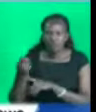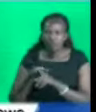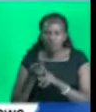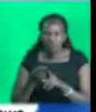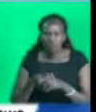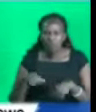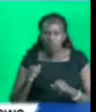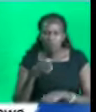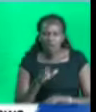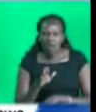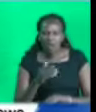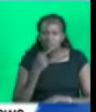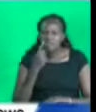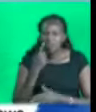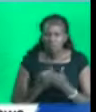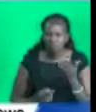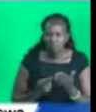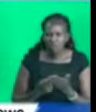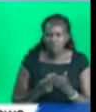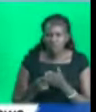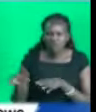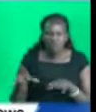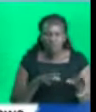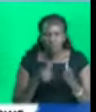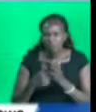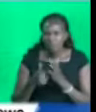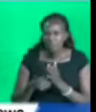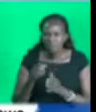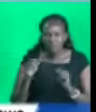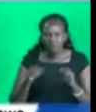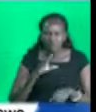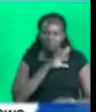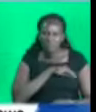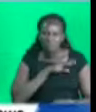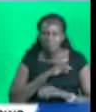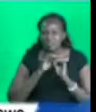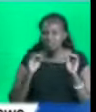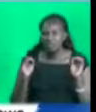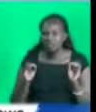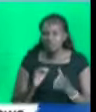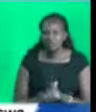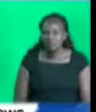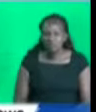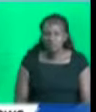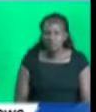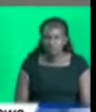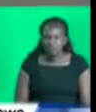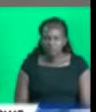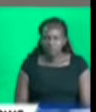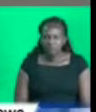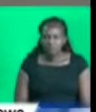wake kwa kile wanachodai ni kuwakandamiza kiasi kwamba hawawezi vumilia tena. Hebu tupate taarifa hiyo kwa